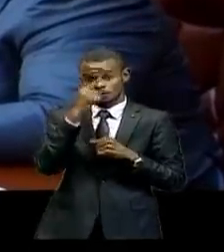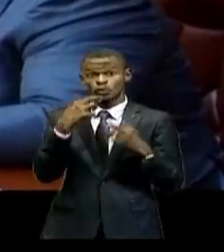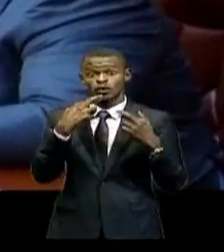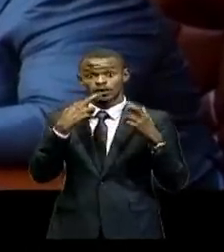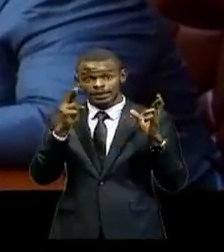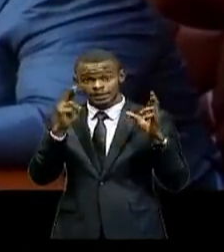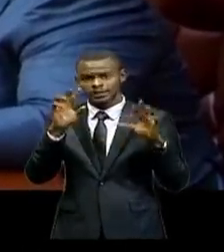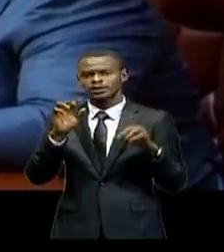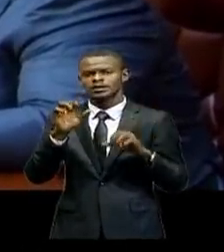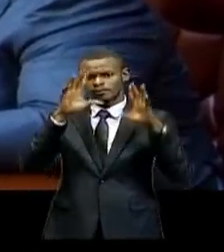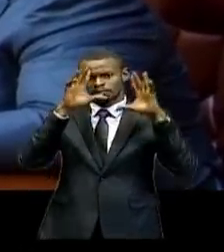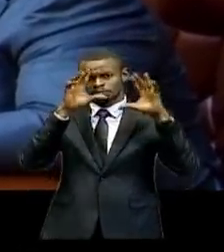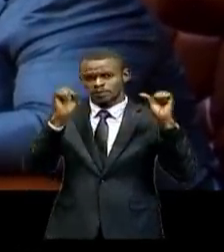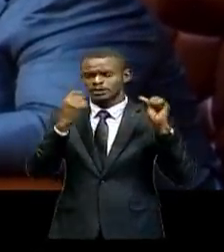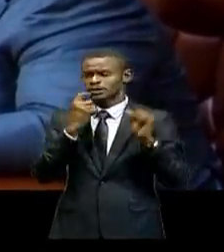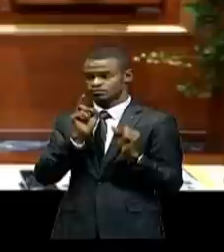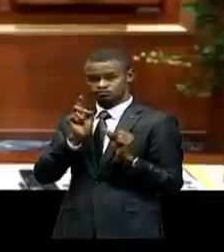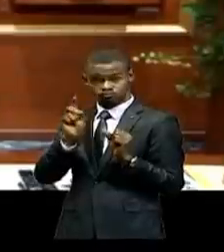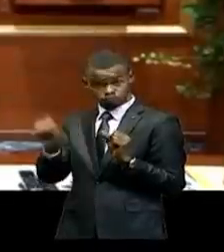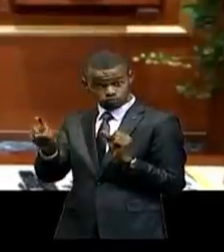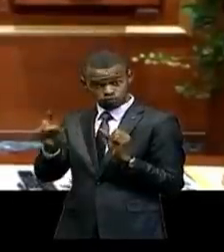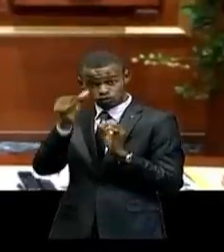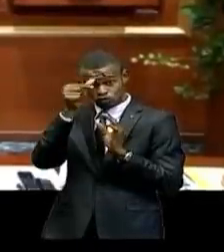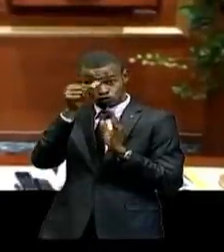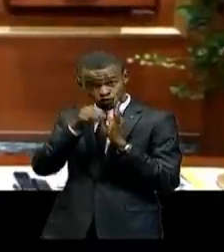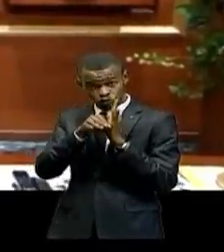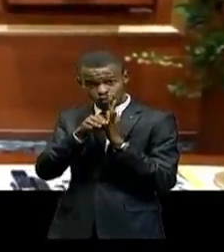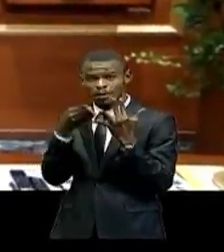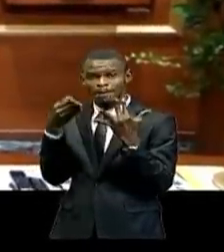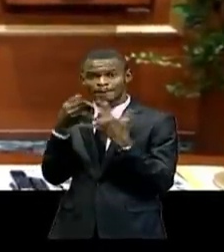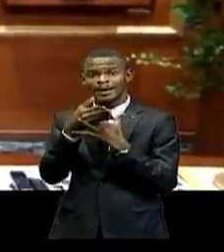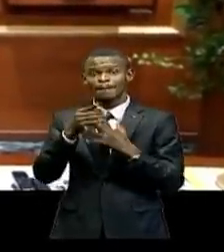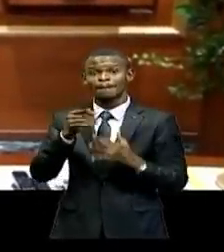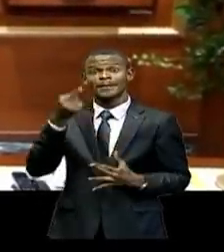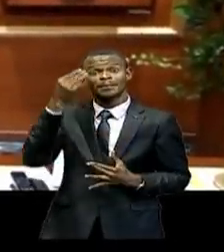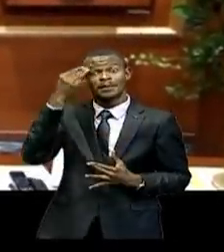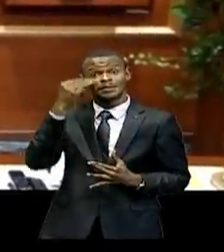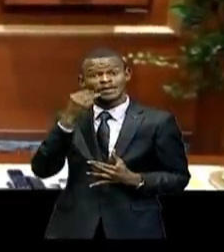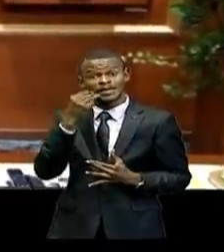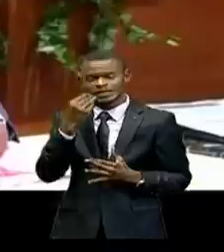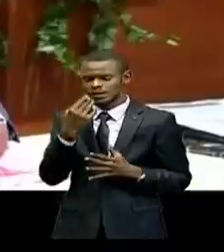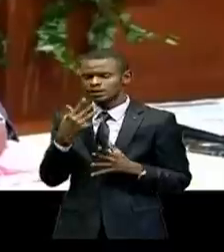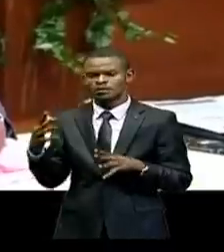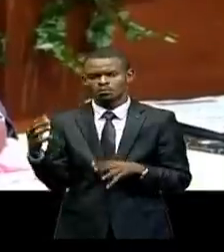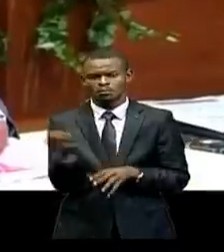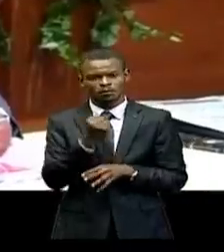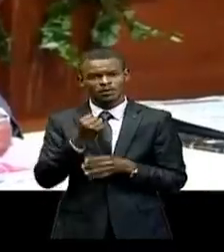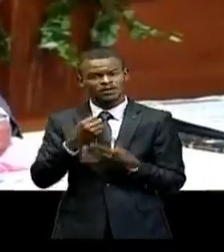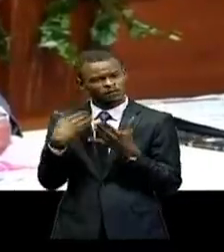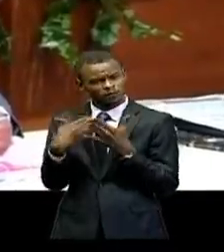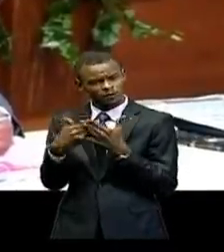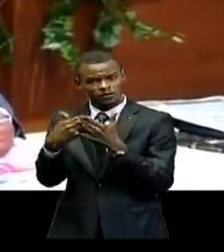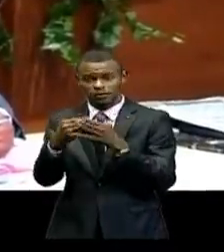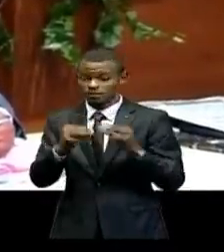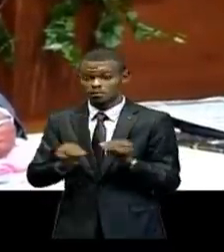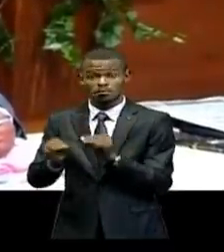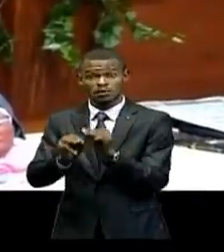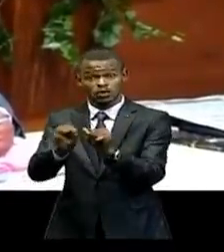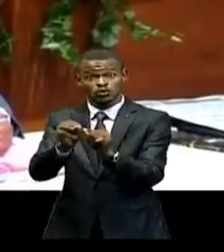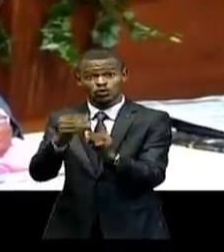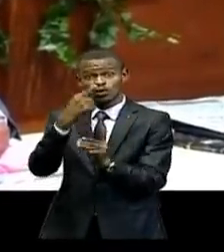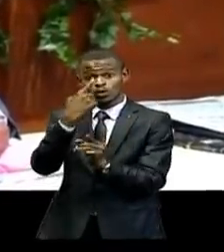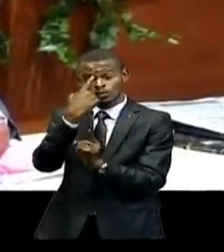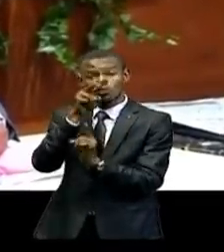le gouvernement, sous la coordination du Premier ministre, à prendre sans délai toutes les mesures appropriées pour prévenir une quatrième